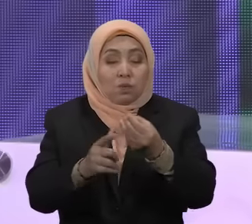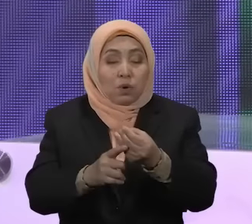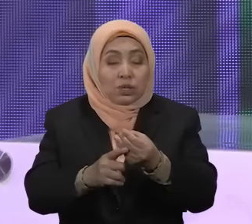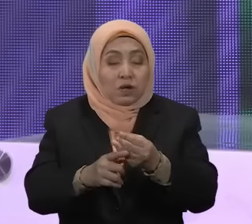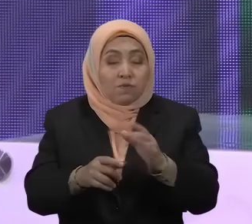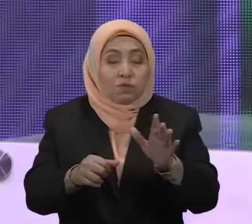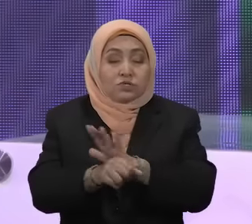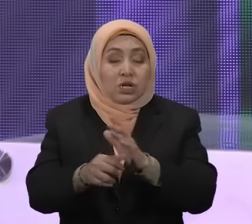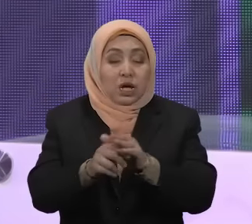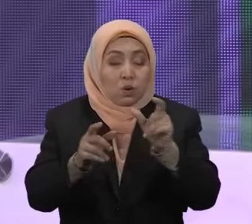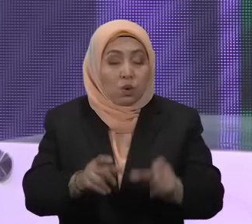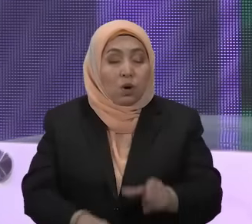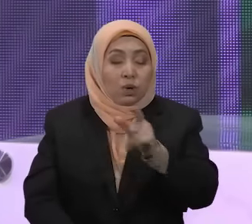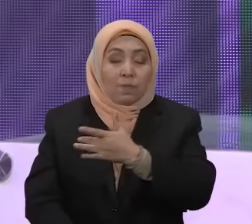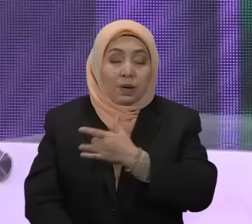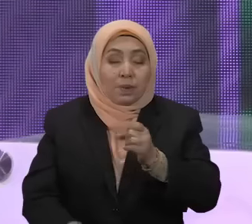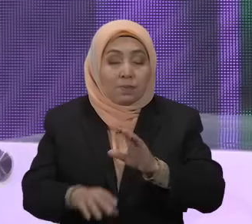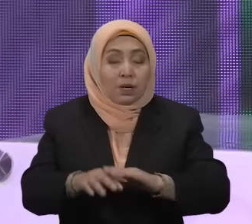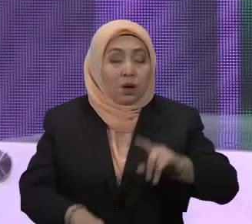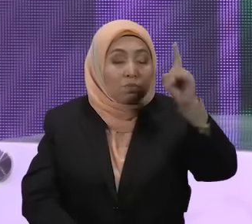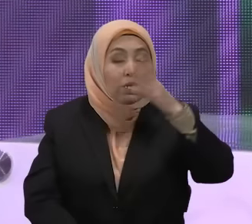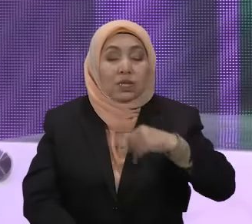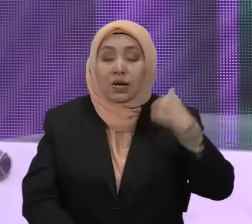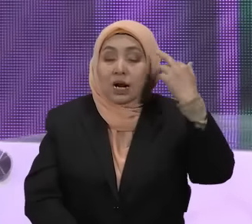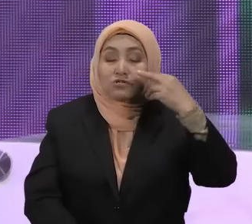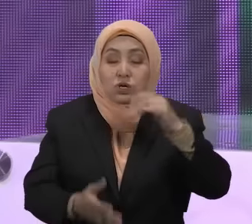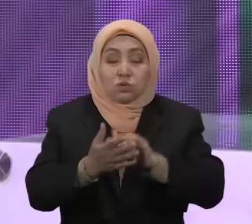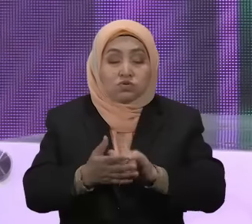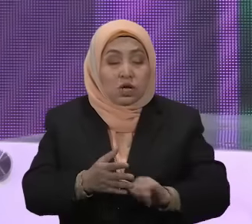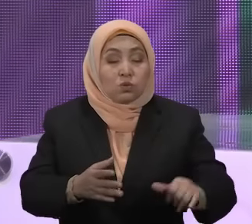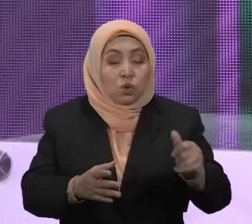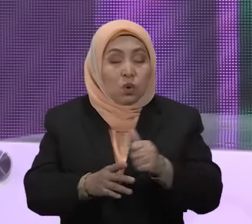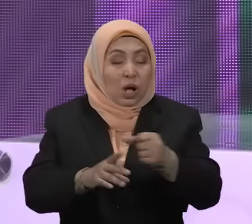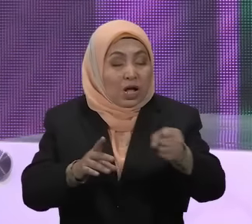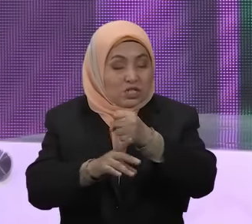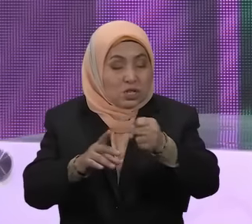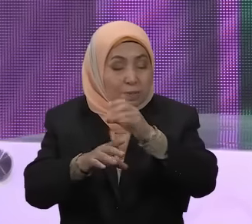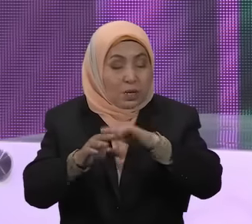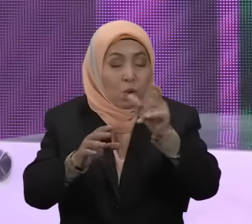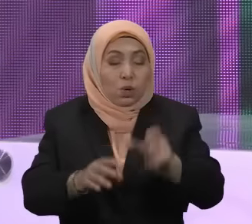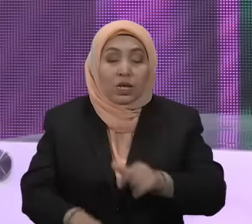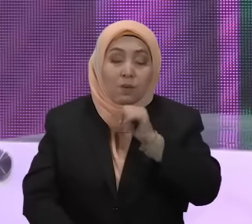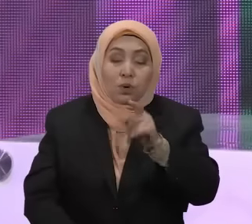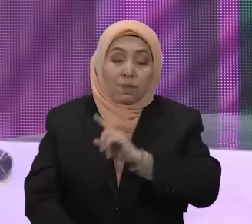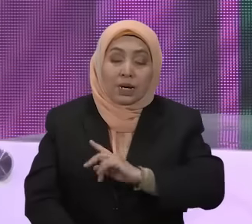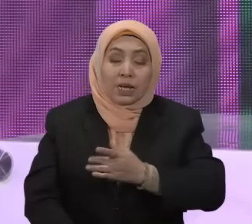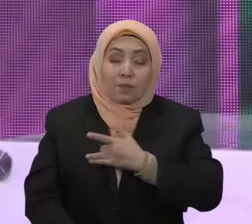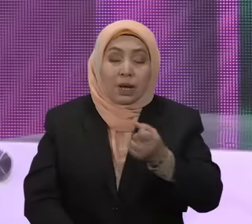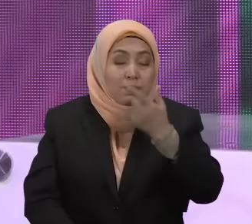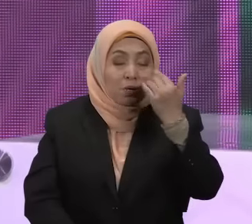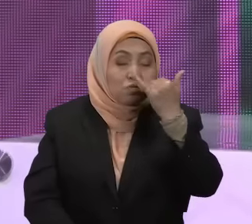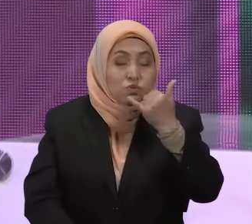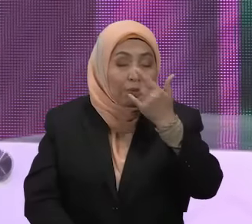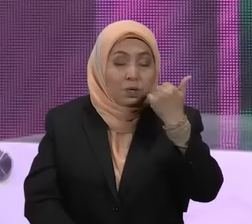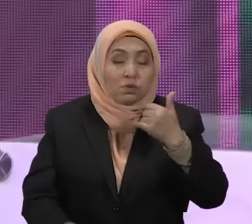ataupun diisi oleh orang-orang yang beriman pada Allah dan Rasul, itu adalah sebagai satu azab kepada orang yang bukan beriman. Mengapa?